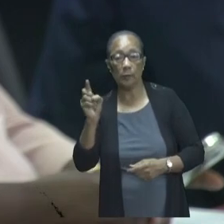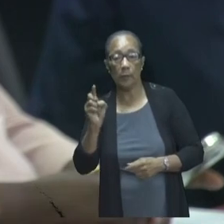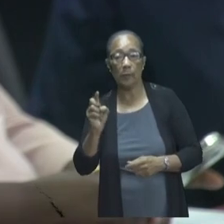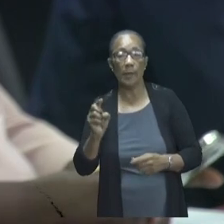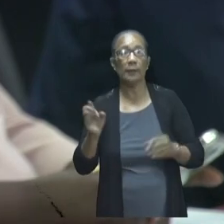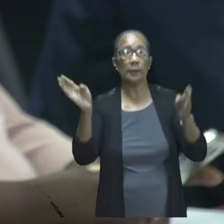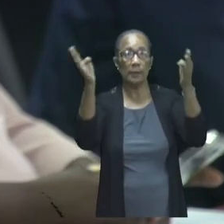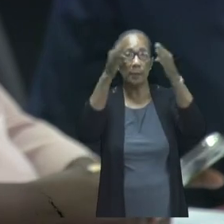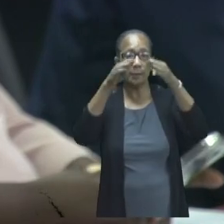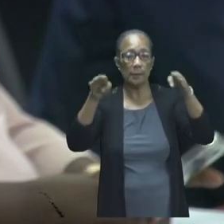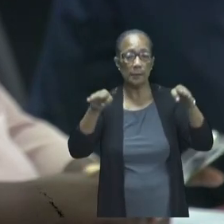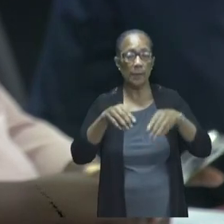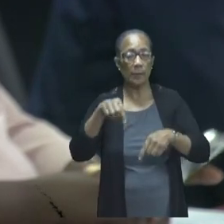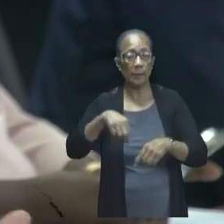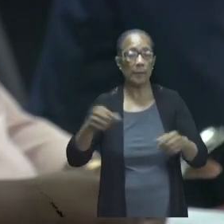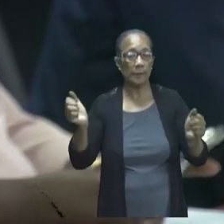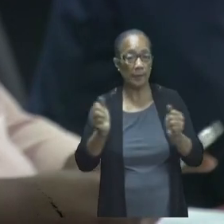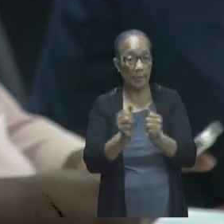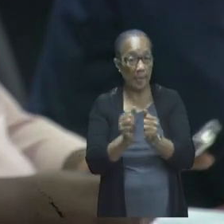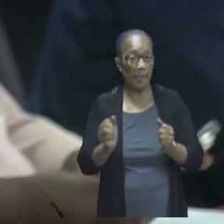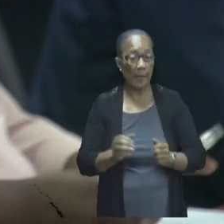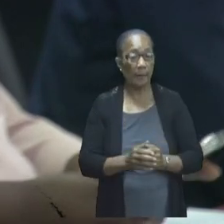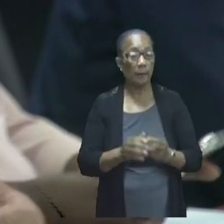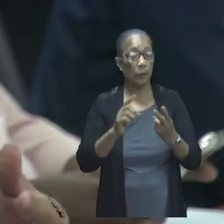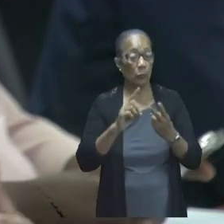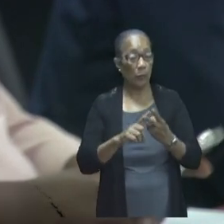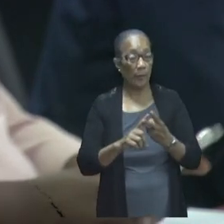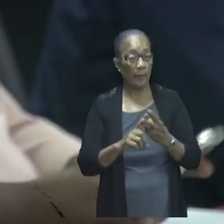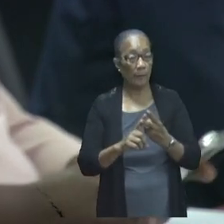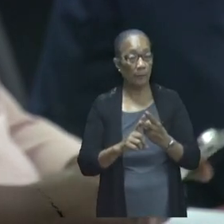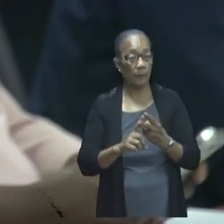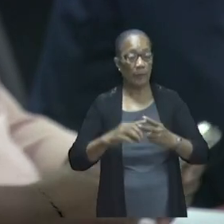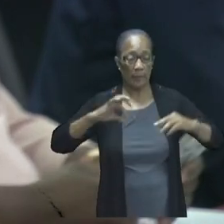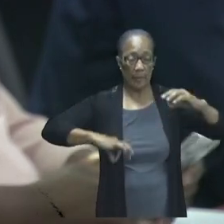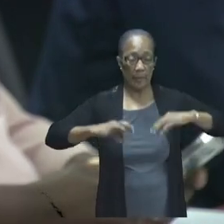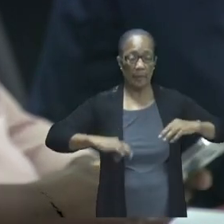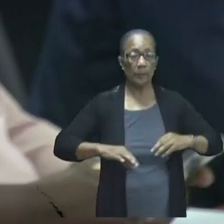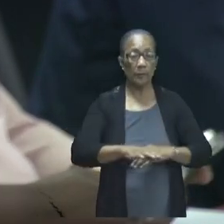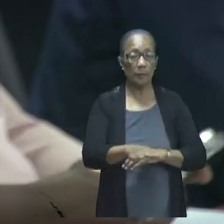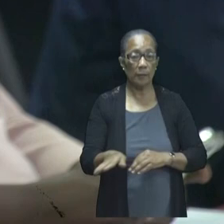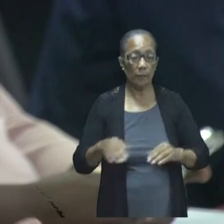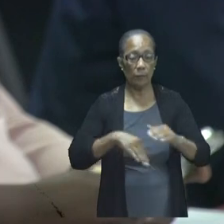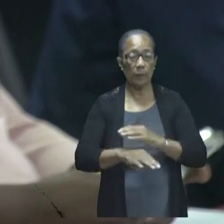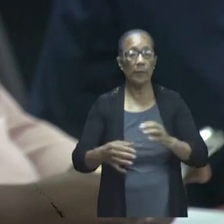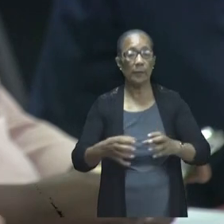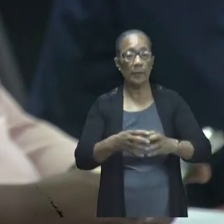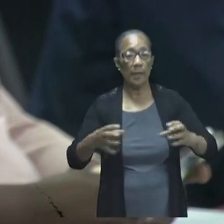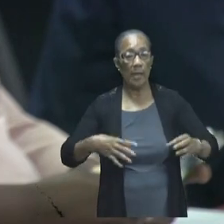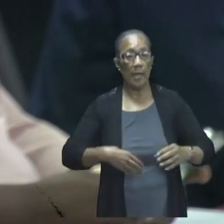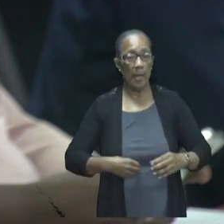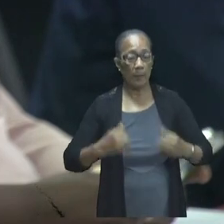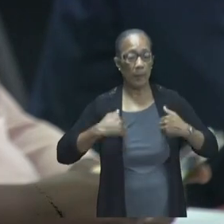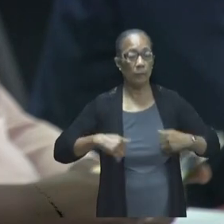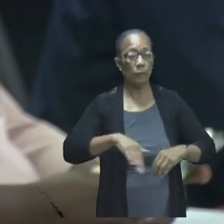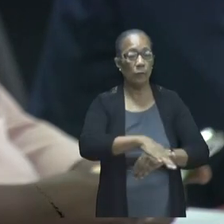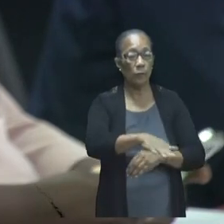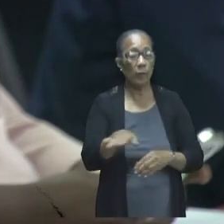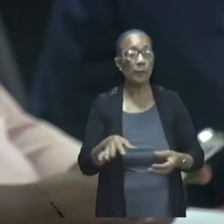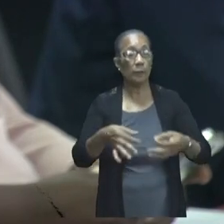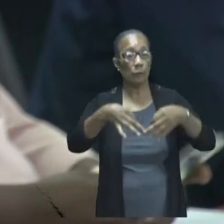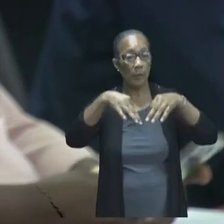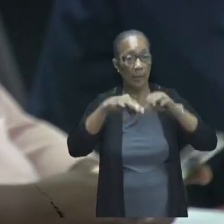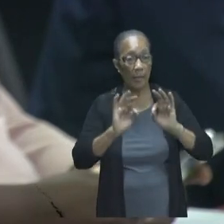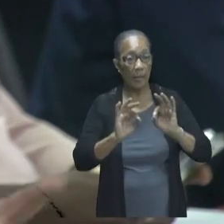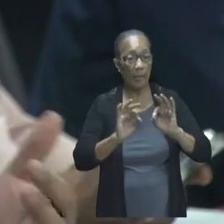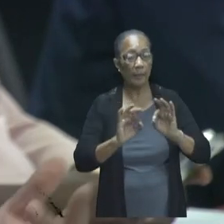mogelijk krijg om dit diensten verlaten 1 en 2 het ministerie van binnenlandse zaken geeft een bevolking beleid geformuleerd the lungs